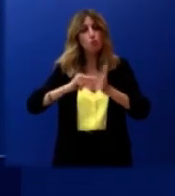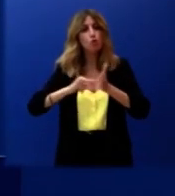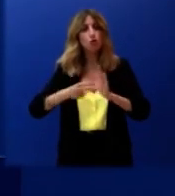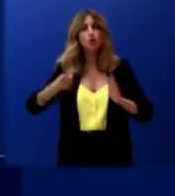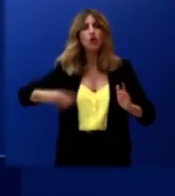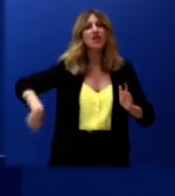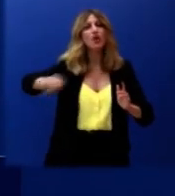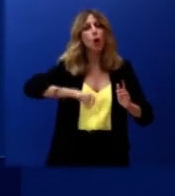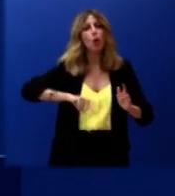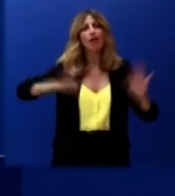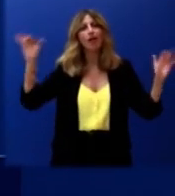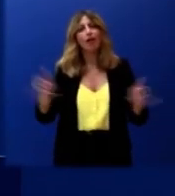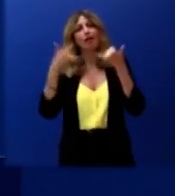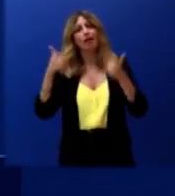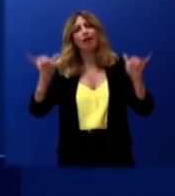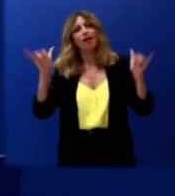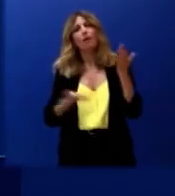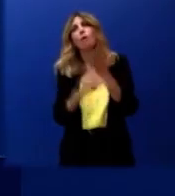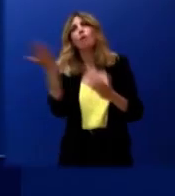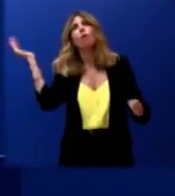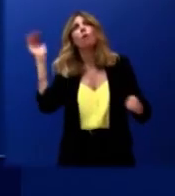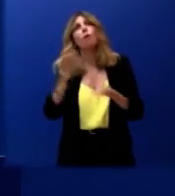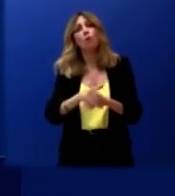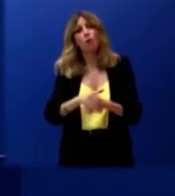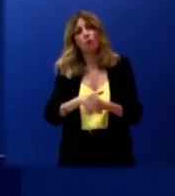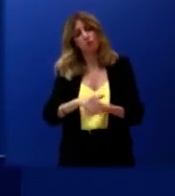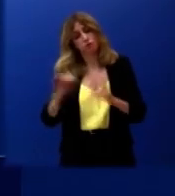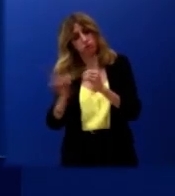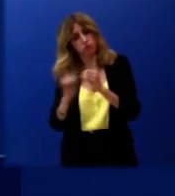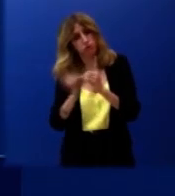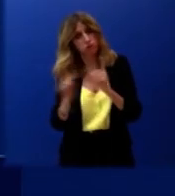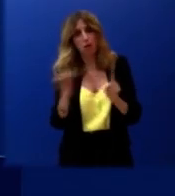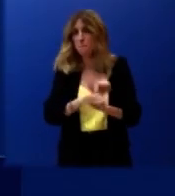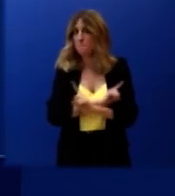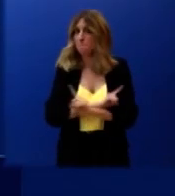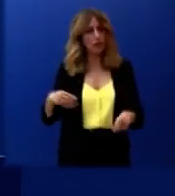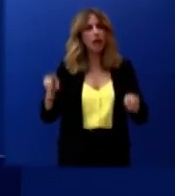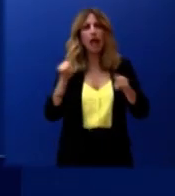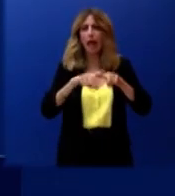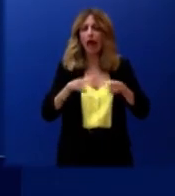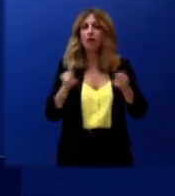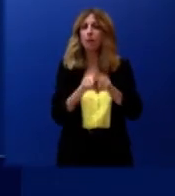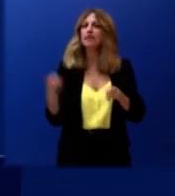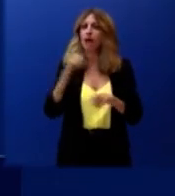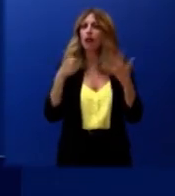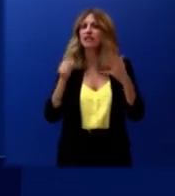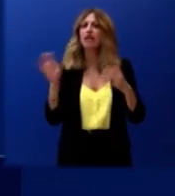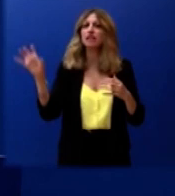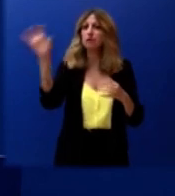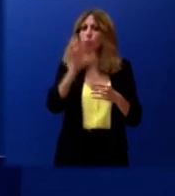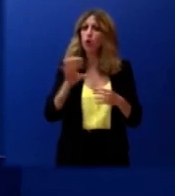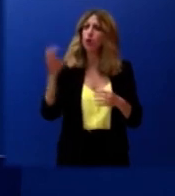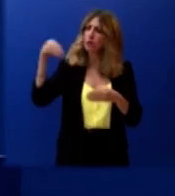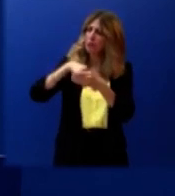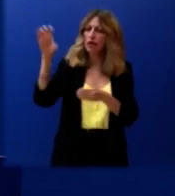θα αποφασιστεί ως προς αυτό. Θα πρέπει να κάνουμε λίγη υπομονή. Μέχρι τα μέσα Ιουνίου περίπου. Η κυβερνητική εκπρόσωπος τόνισε